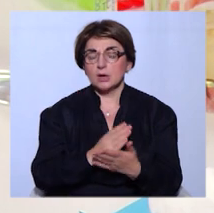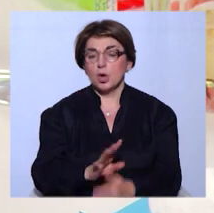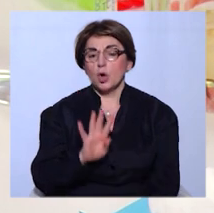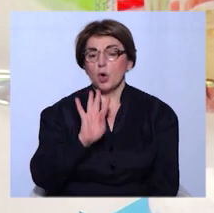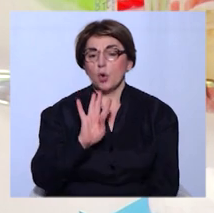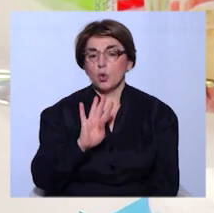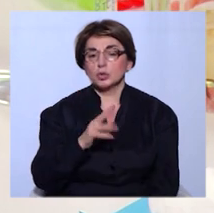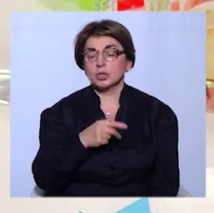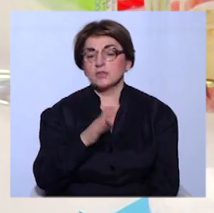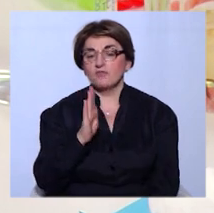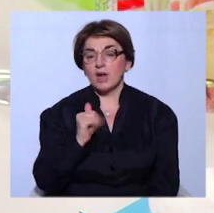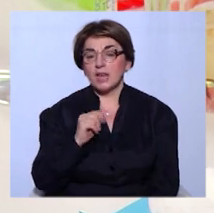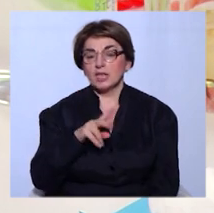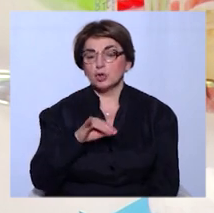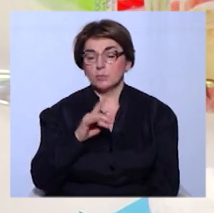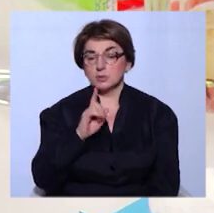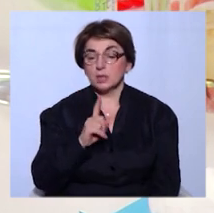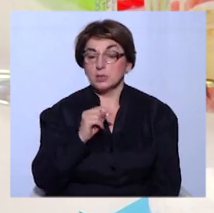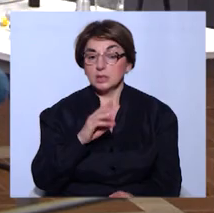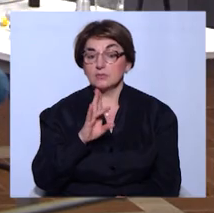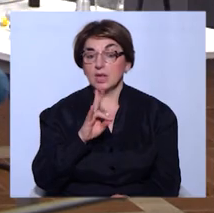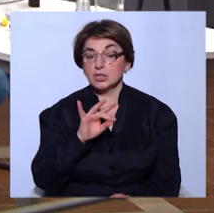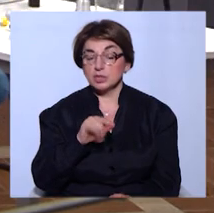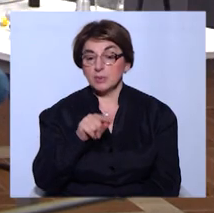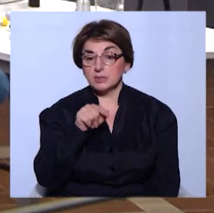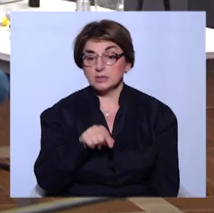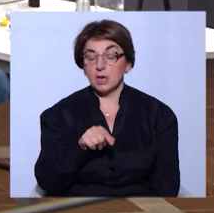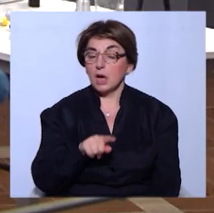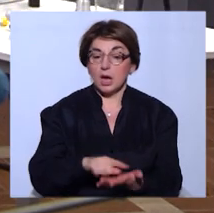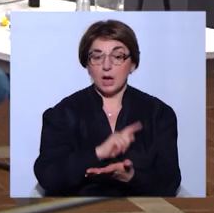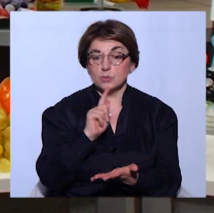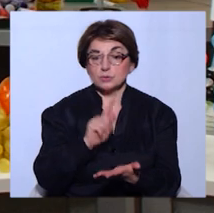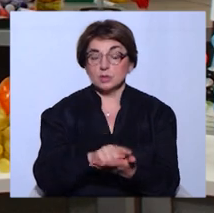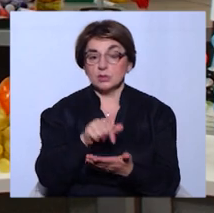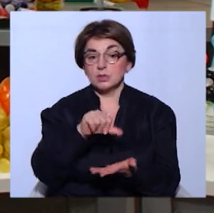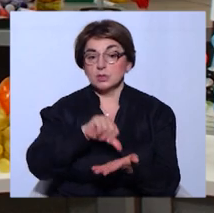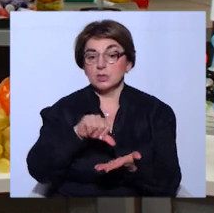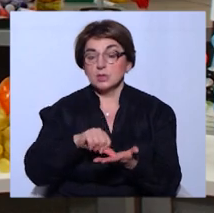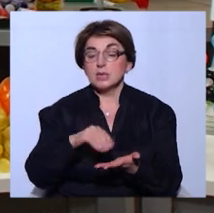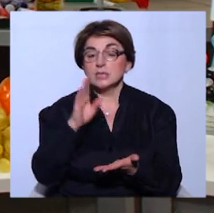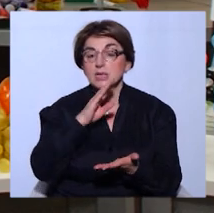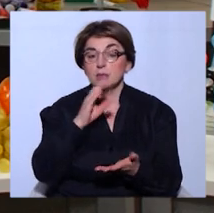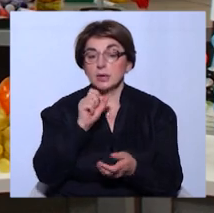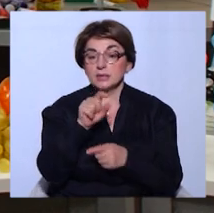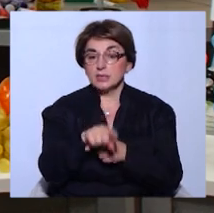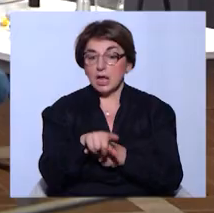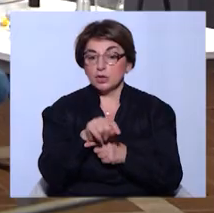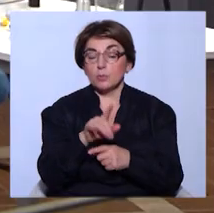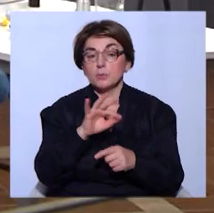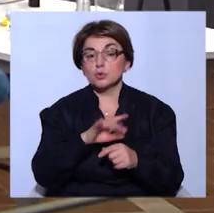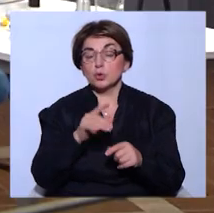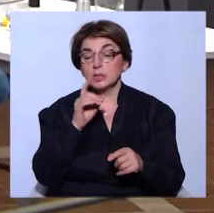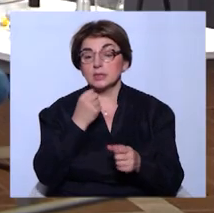არის. გარდა ნახშირბადისა აუცილებლად შეიცავენ წყალბადის ატომებს, სპირტი მაგალითად ჟანგბადსაც